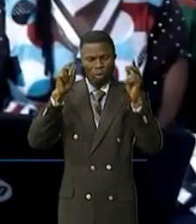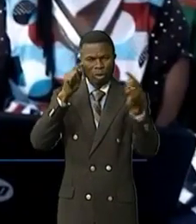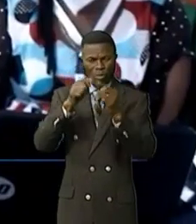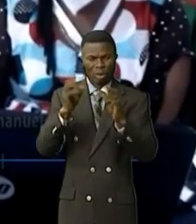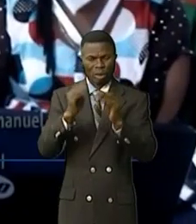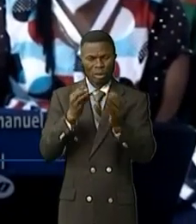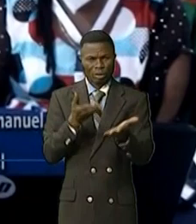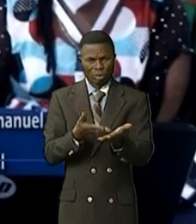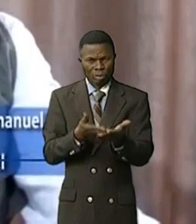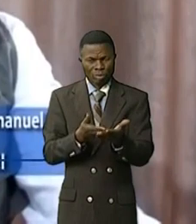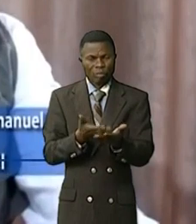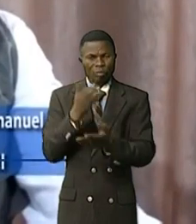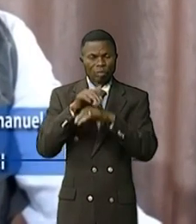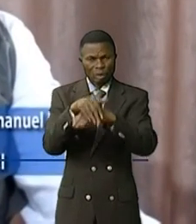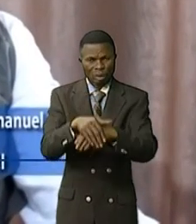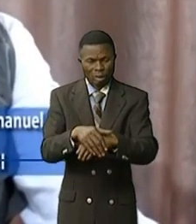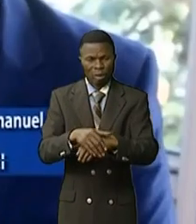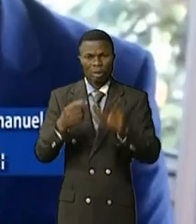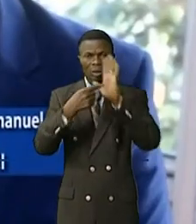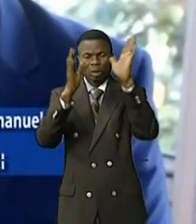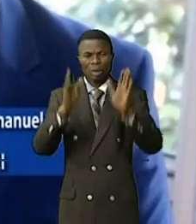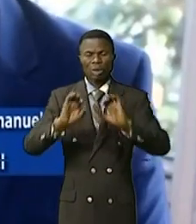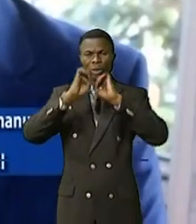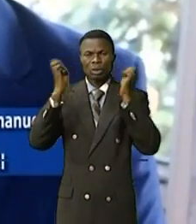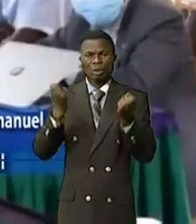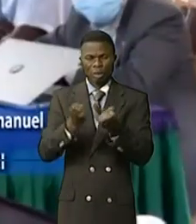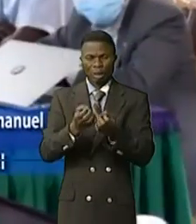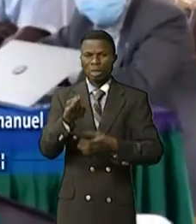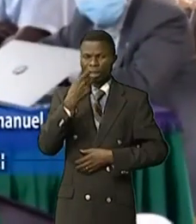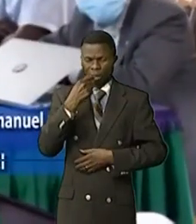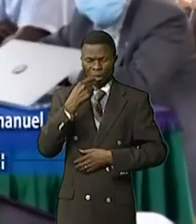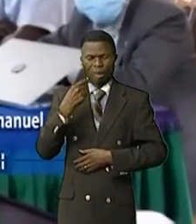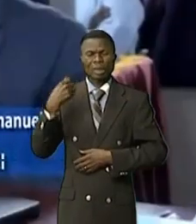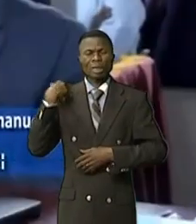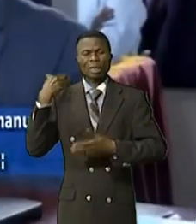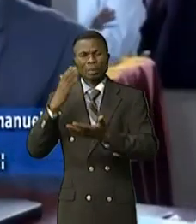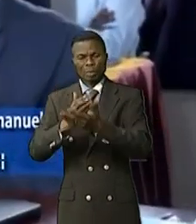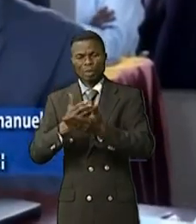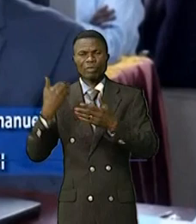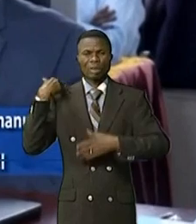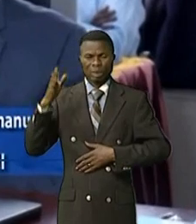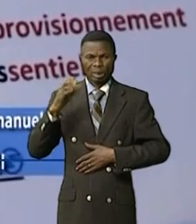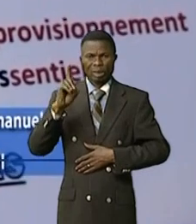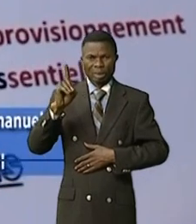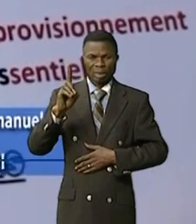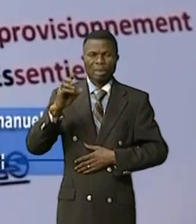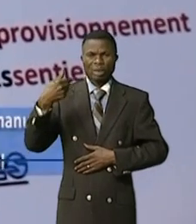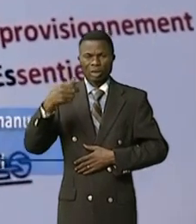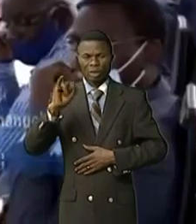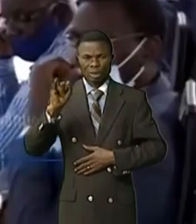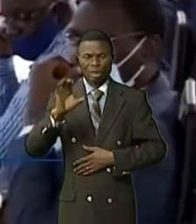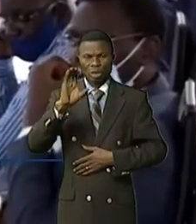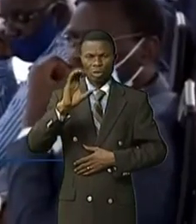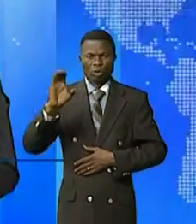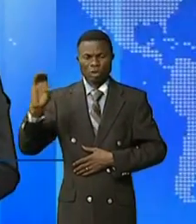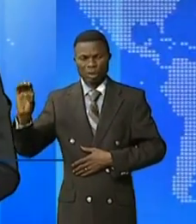Nous devons noter la participation de représentants des entreprises étatiques et para-étatiques, à savoir la DGI, la DGDA, l'OCC et la